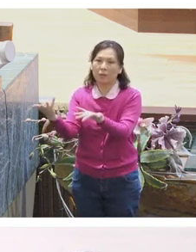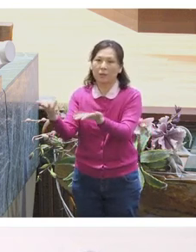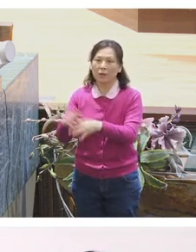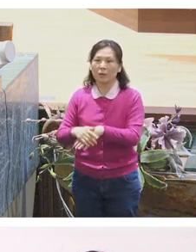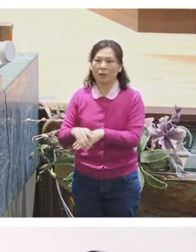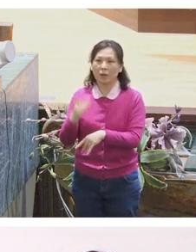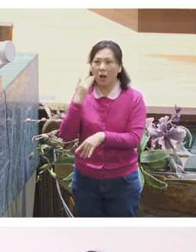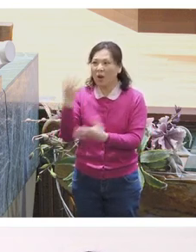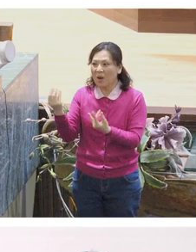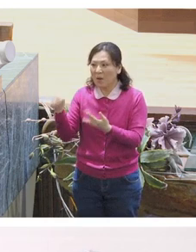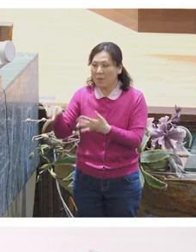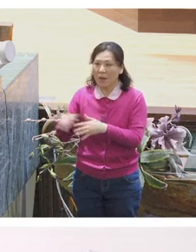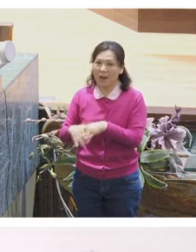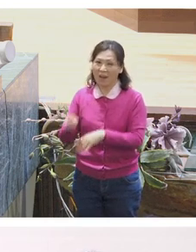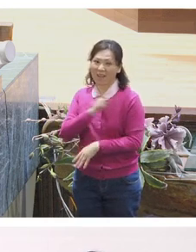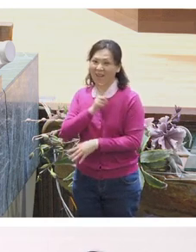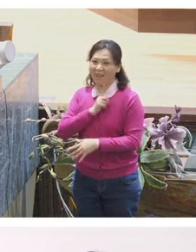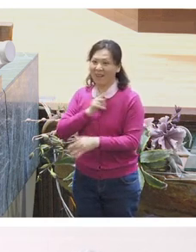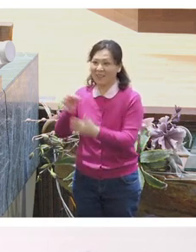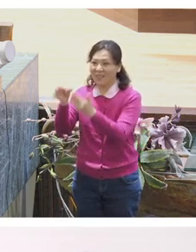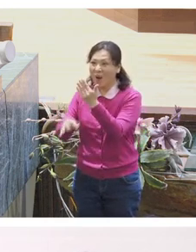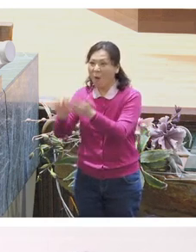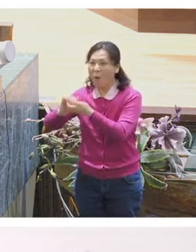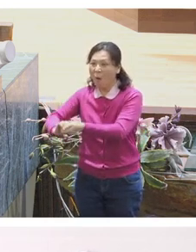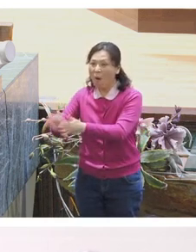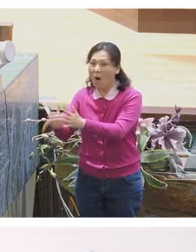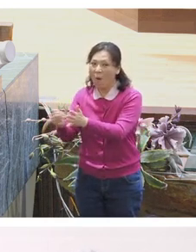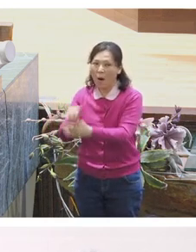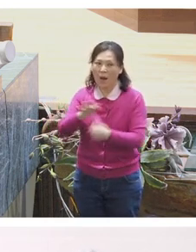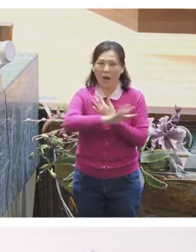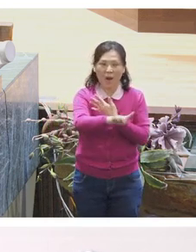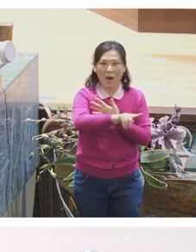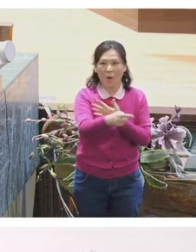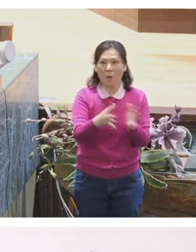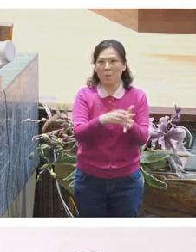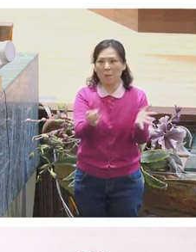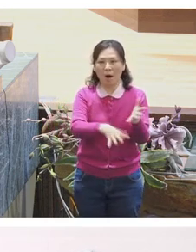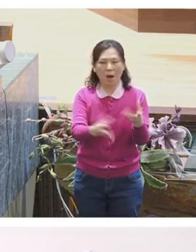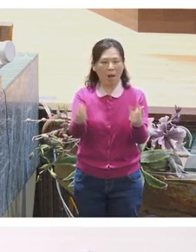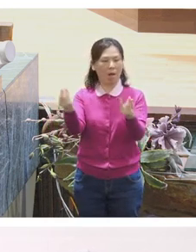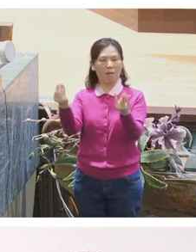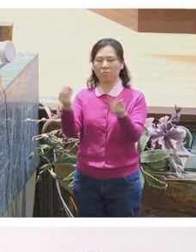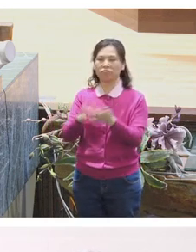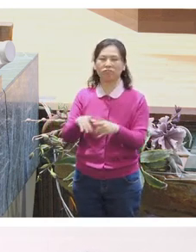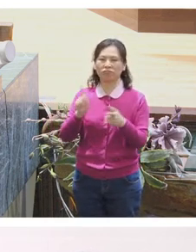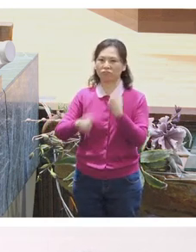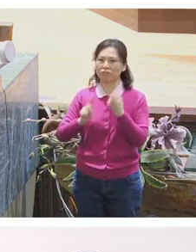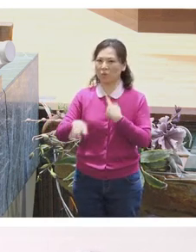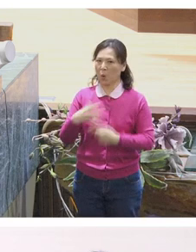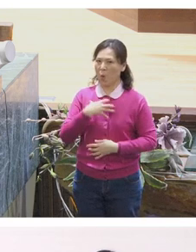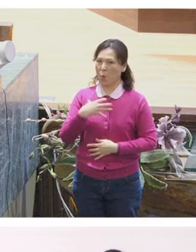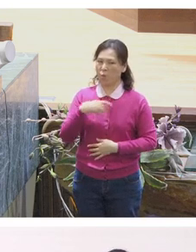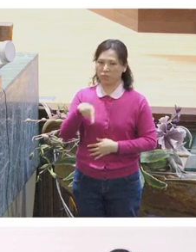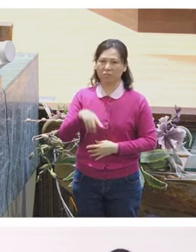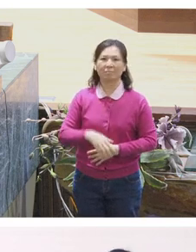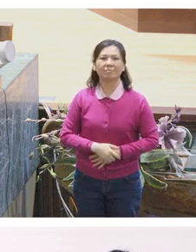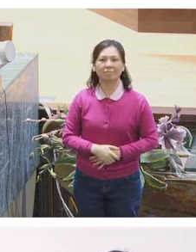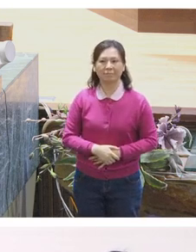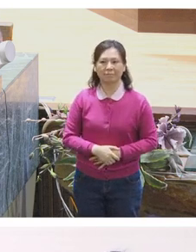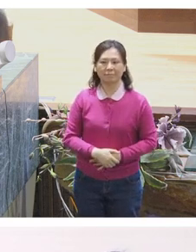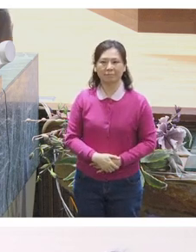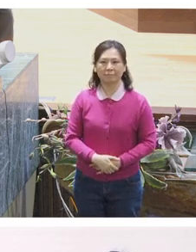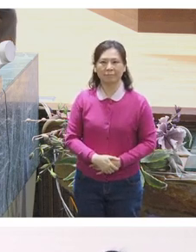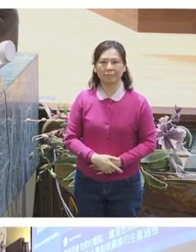们内部自己制度化的当责之后外部就不要问责的事情，这是我觉得非常就是危险的一个思路。